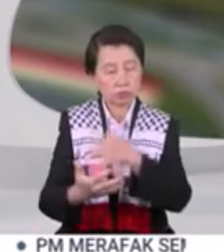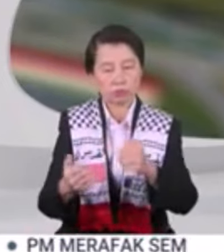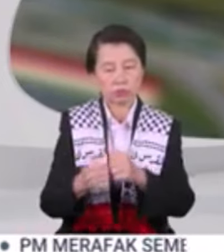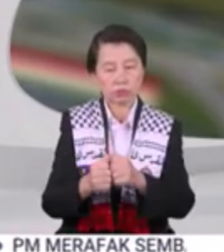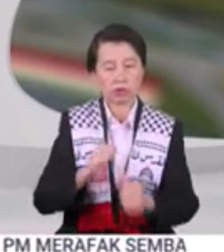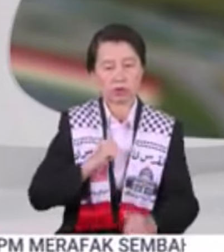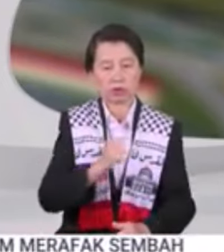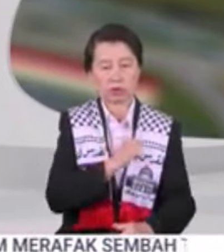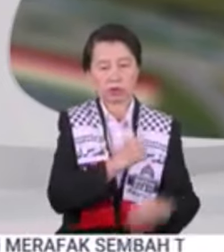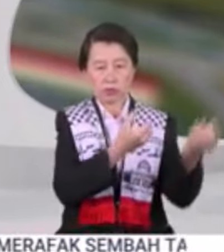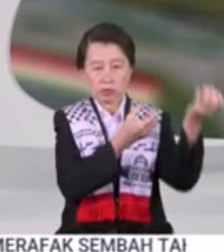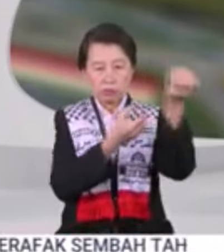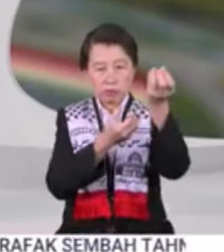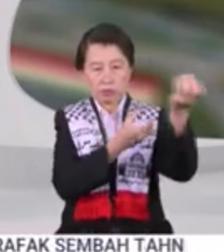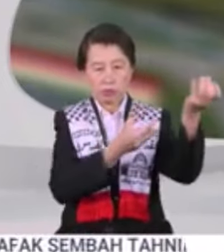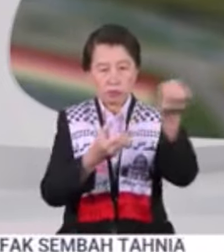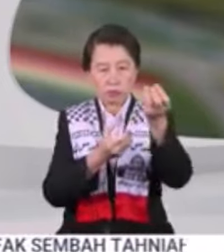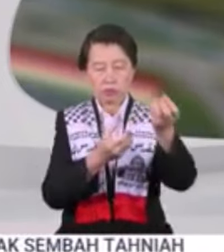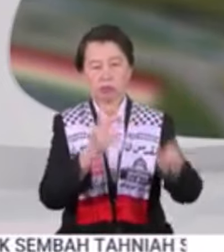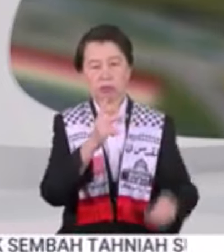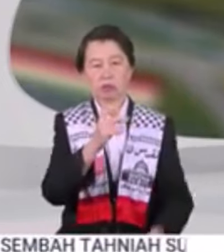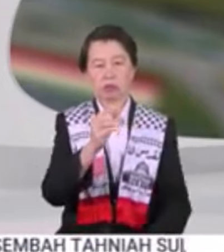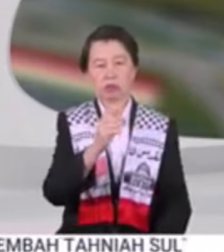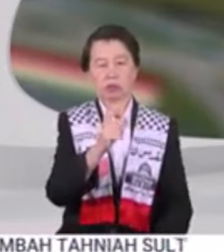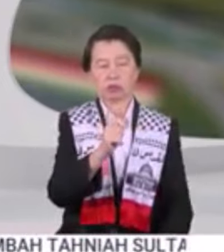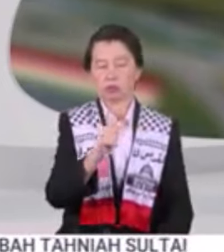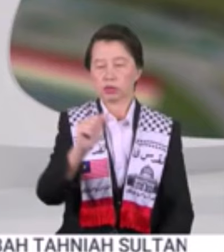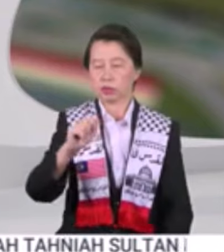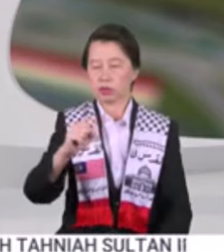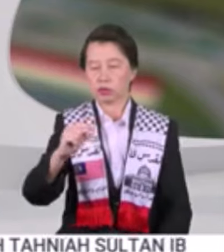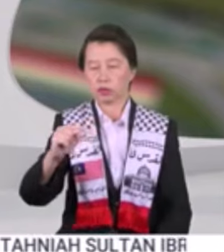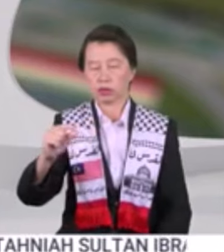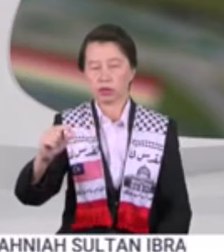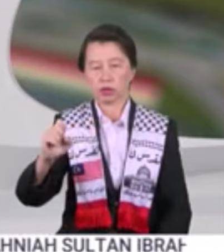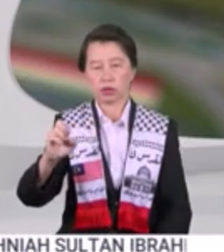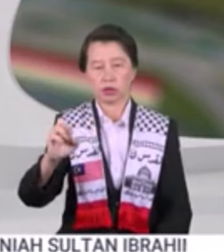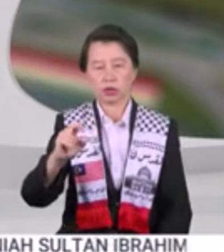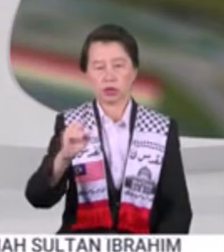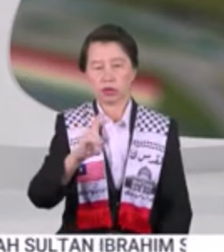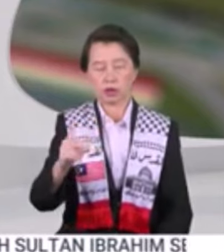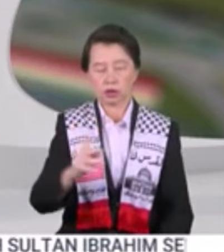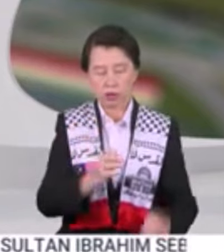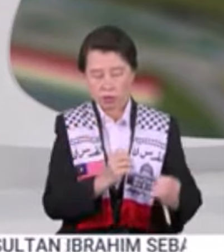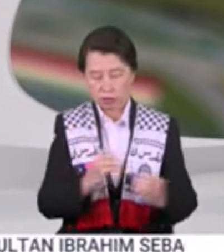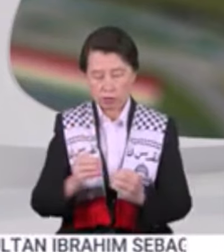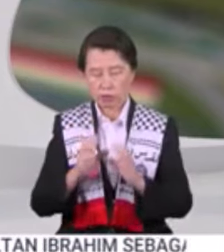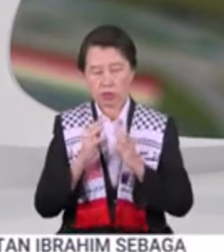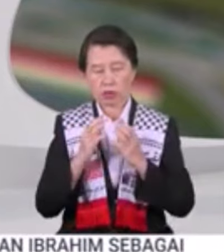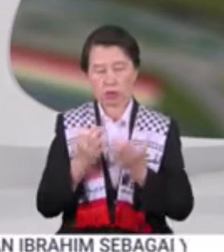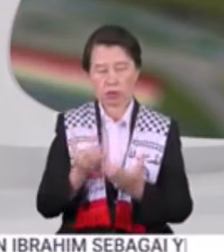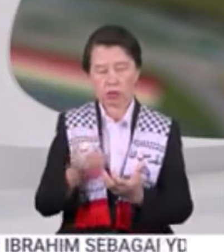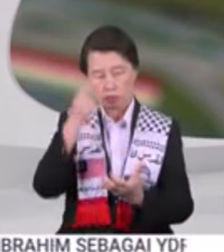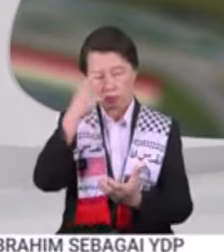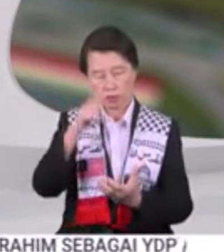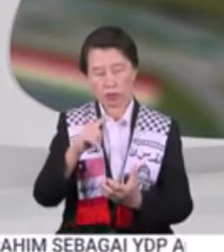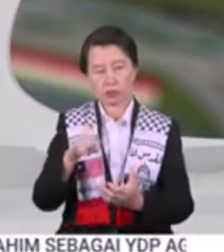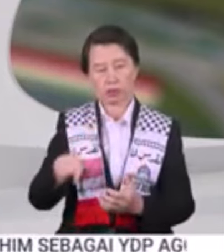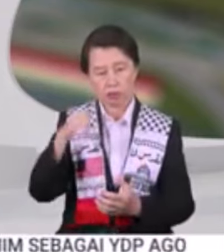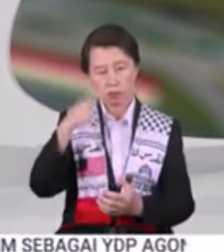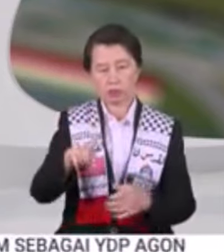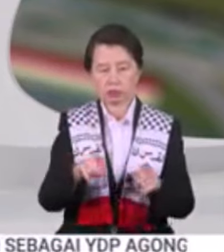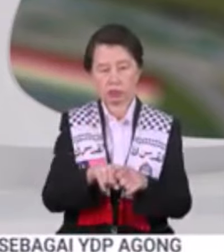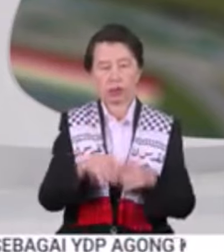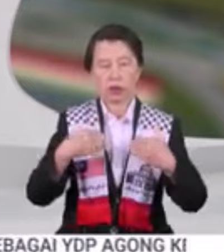dengan anggota Balai Bomba Kota Anggrek Bukit Jelutong. Program anjuran kerap Kembara Kosmopolitan itu